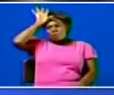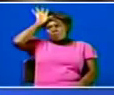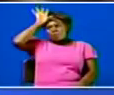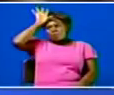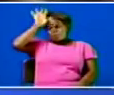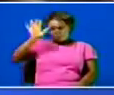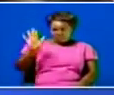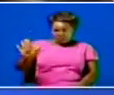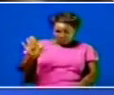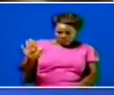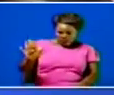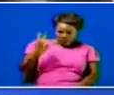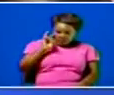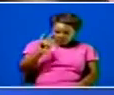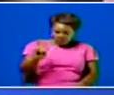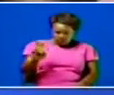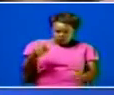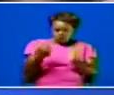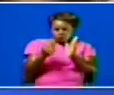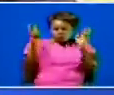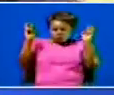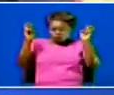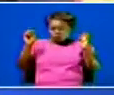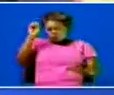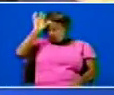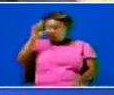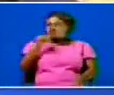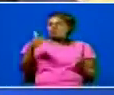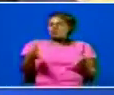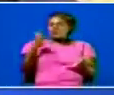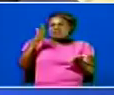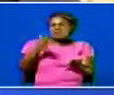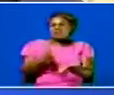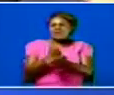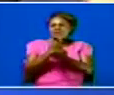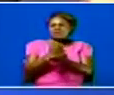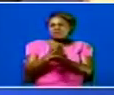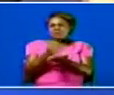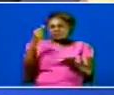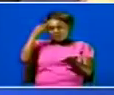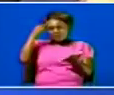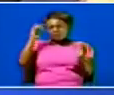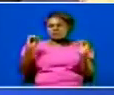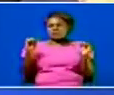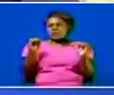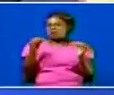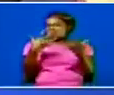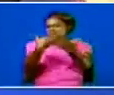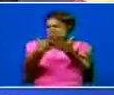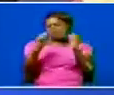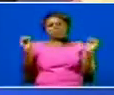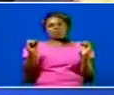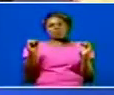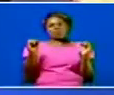ya kwao, waangalie maslahi ya kwao, si maslahi ya Nairobi. Justice is not found in the cells. It's not that we